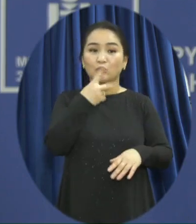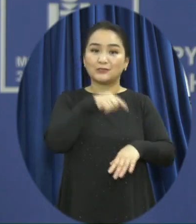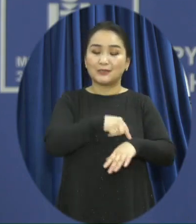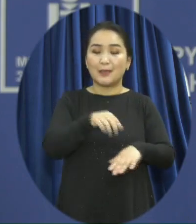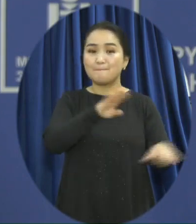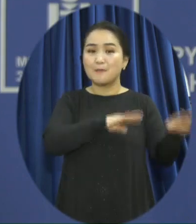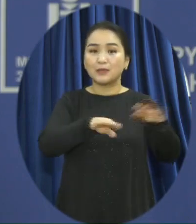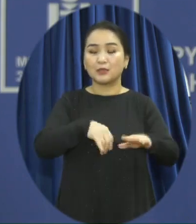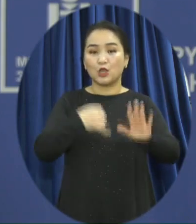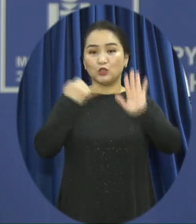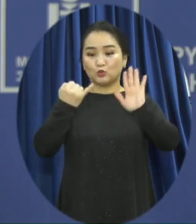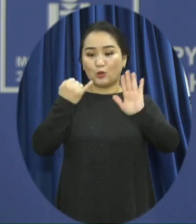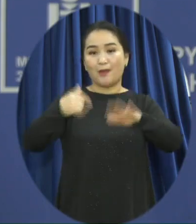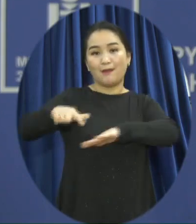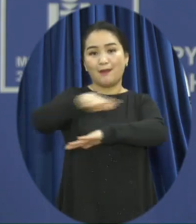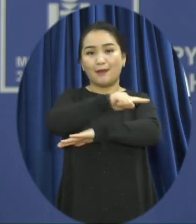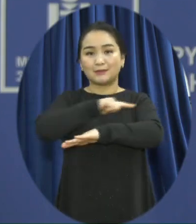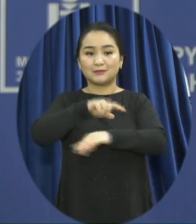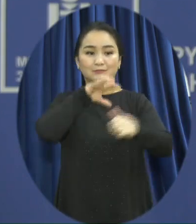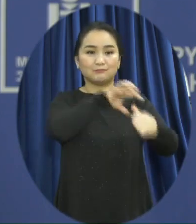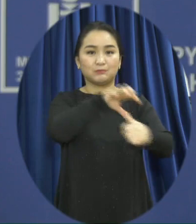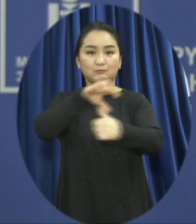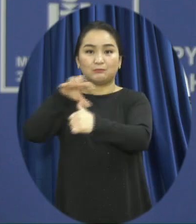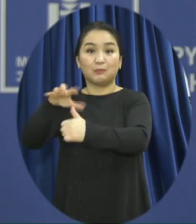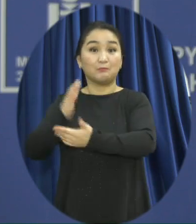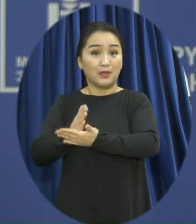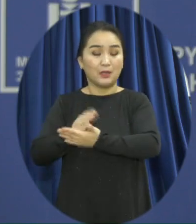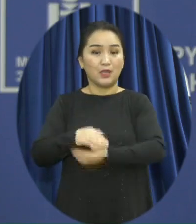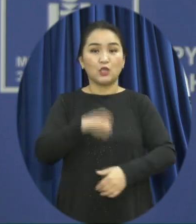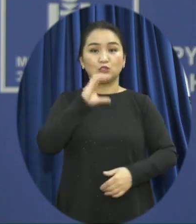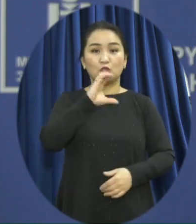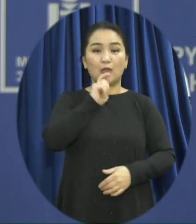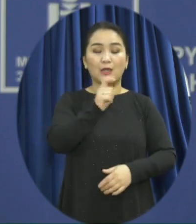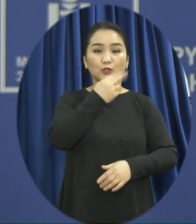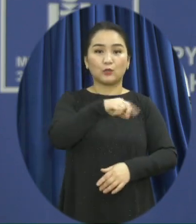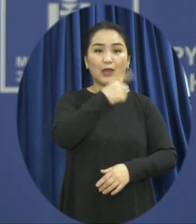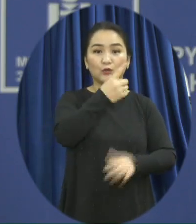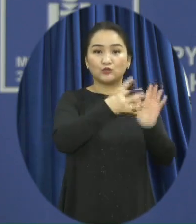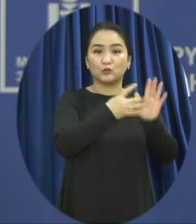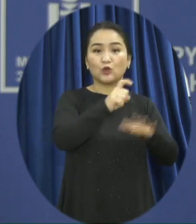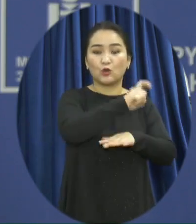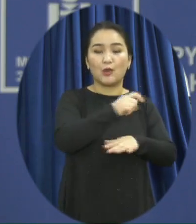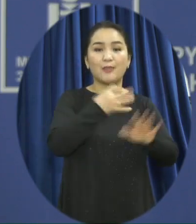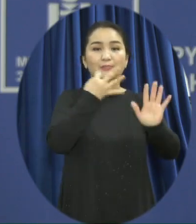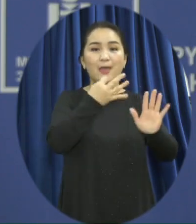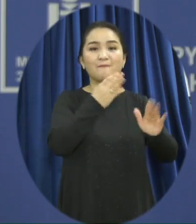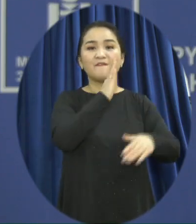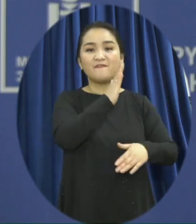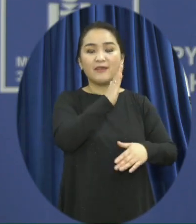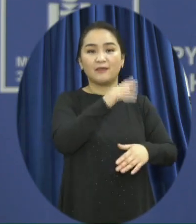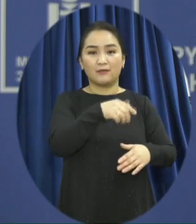байдлаар 6 газар бол хэсэгчлсэн хамгаалтанд аваад байна. Сонгон хайрхан дүүргийн 19-р хороо 8-ын Б байрны 3 дугаар